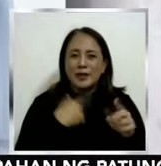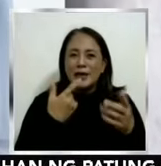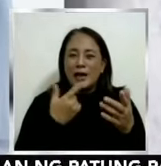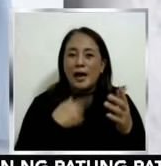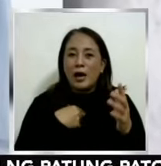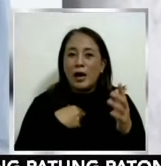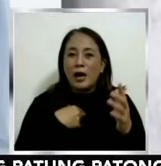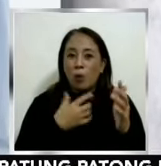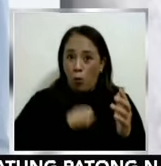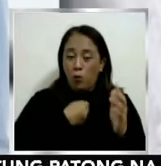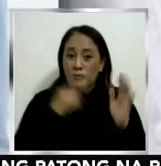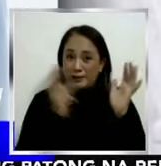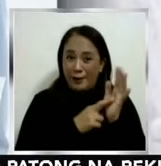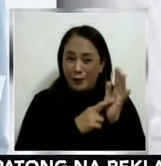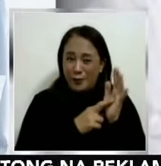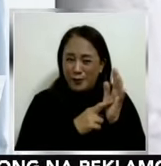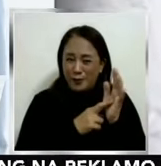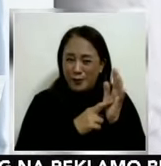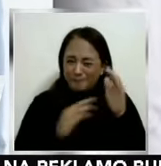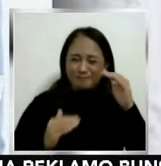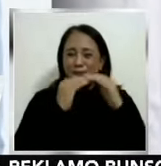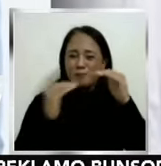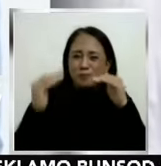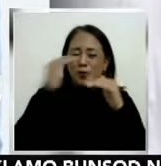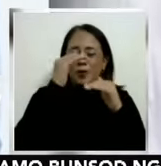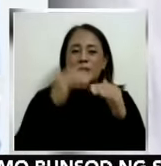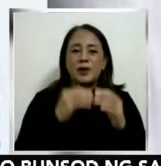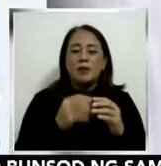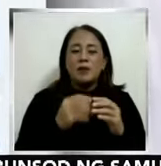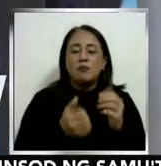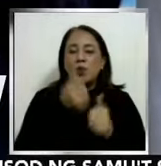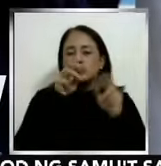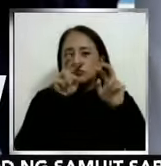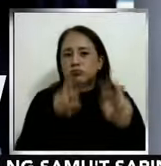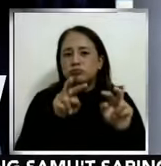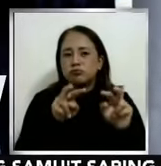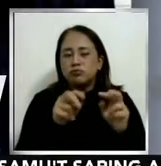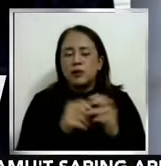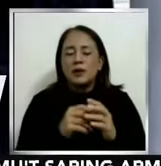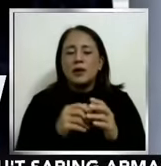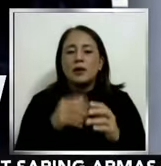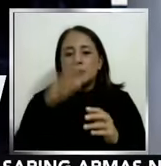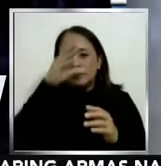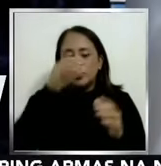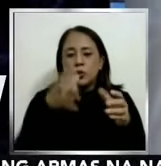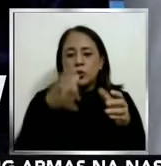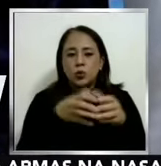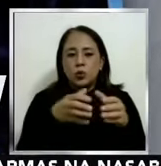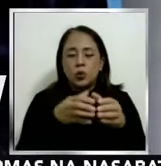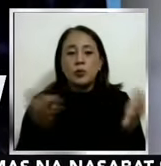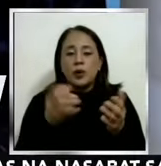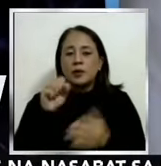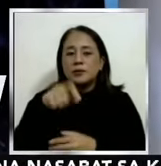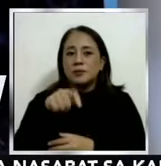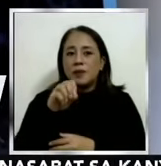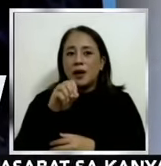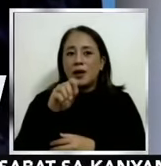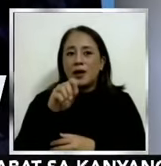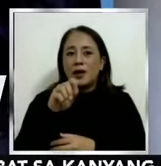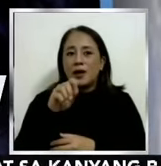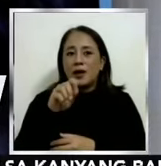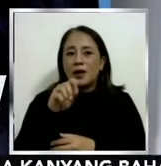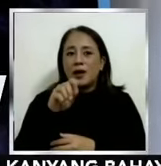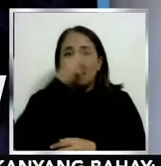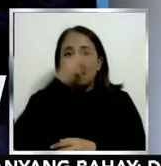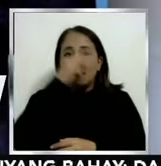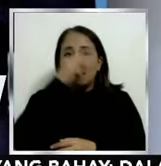record sa Guinness bilang most streamed male group sa streaming platform na Spotify. As of March 3, meron na